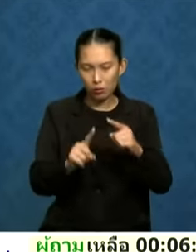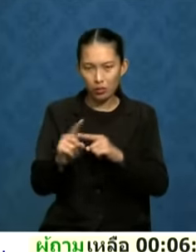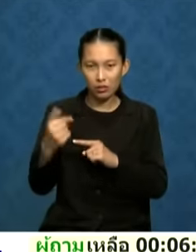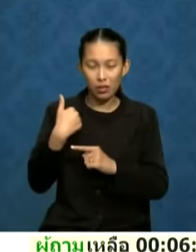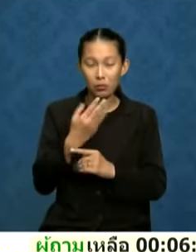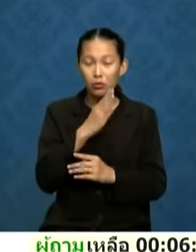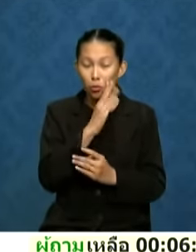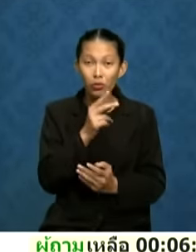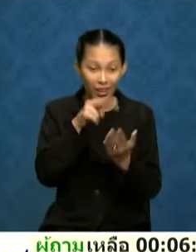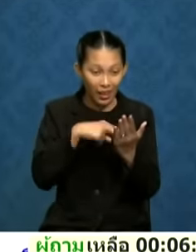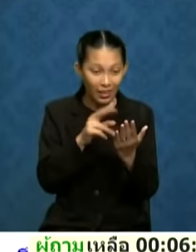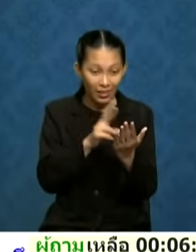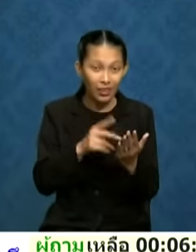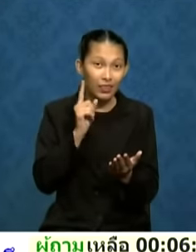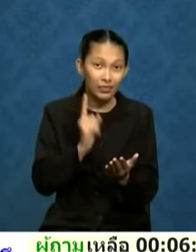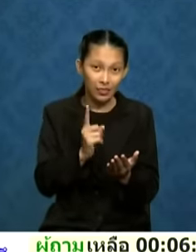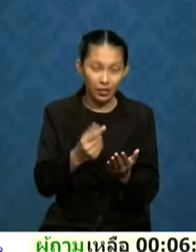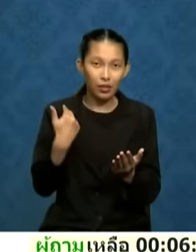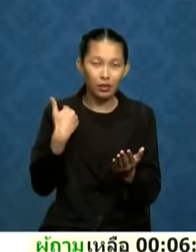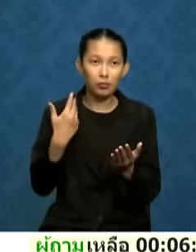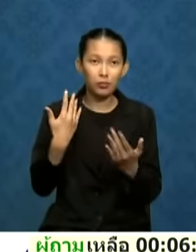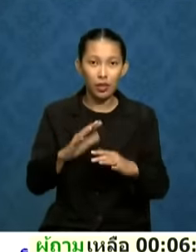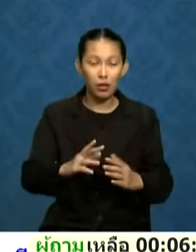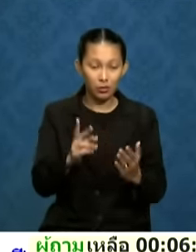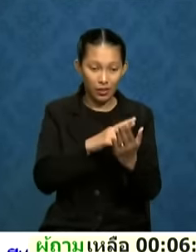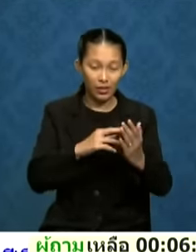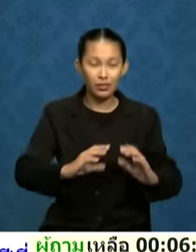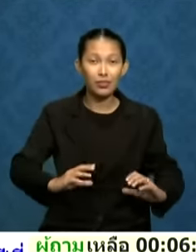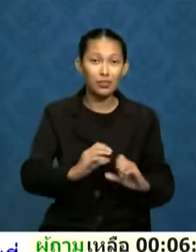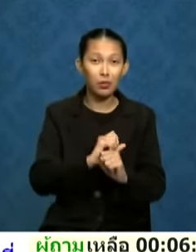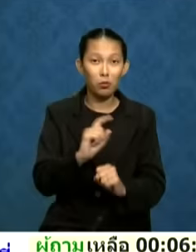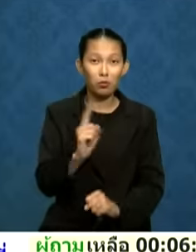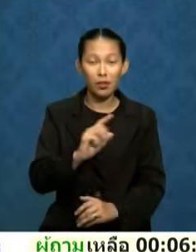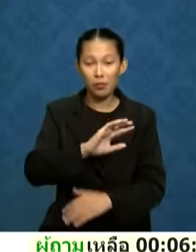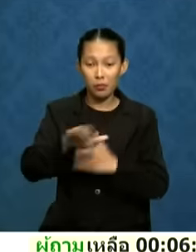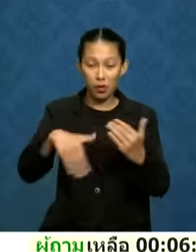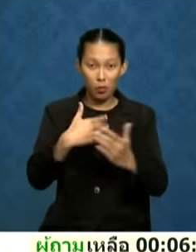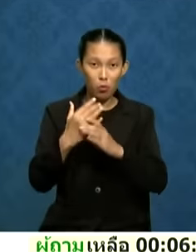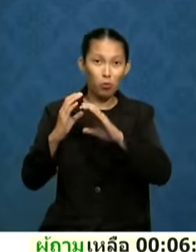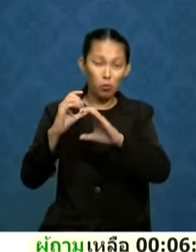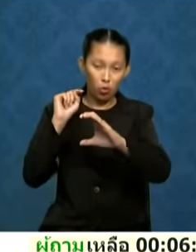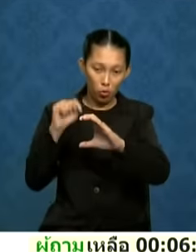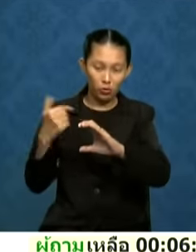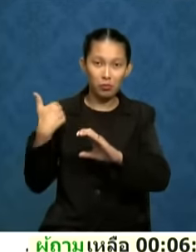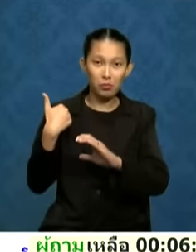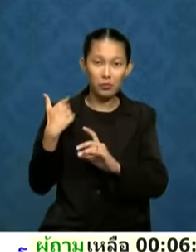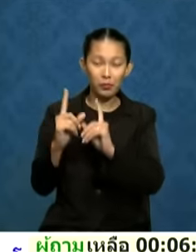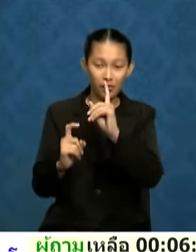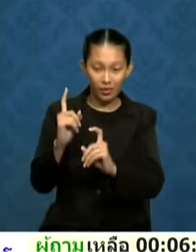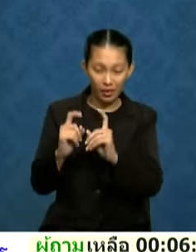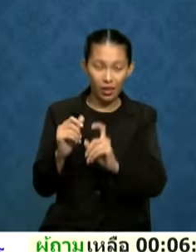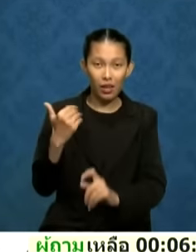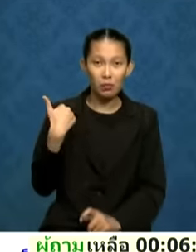ลายงานเหแล้ลายงานนั่นสรุปว่าทุกคนที่อยู่บนกัเกิดการเสียชีวิต